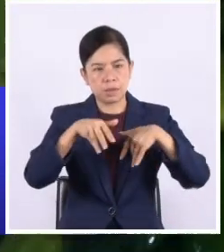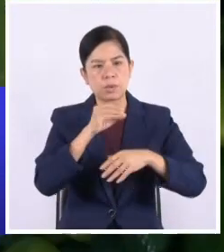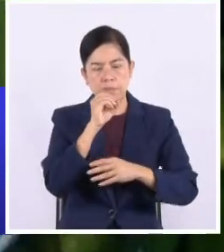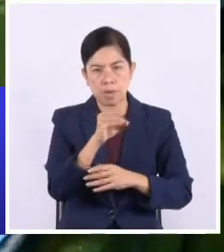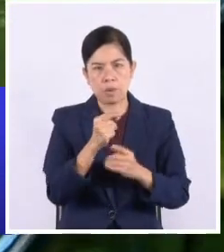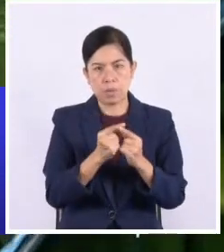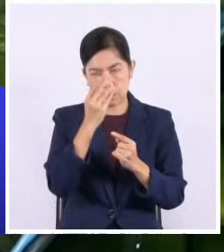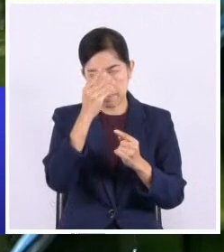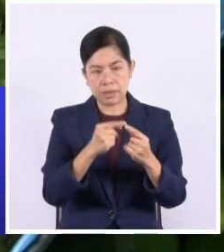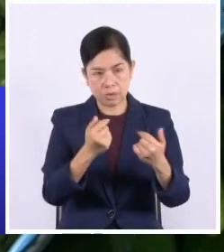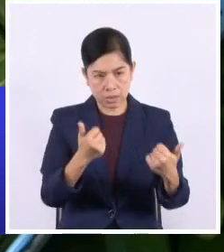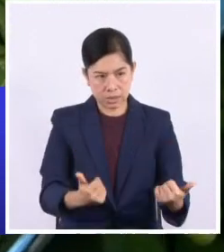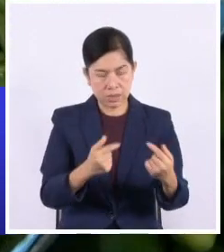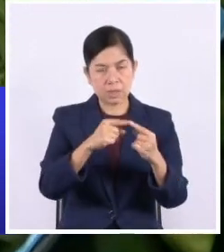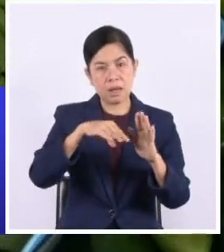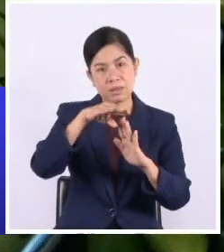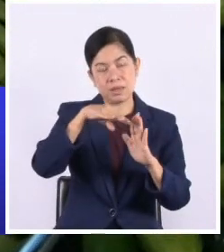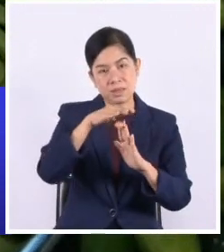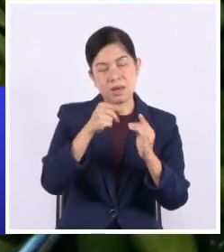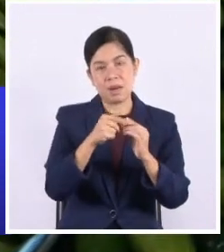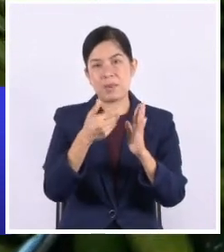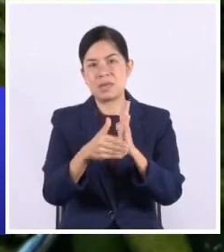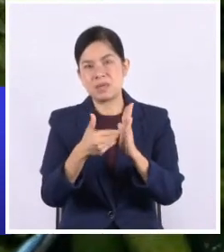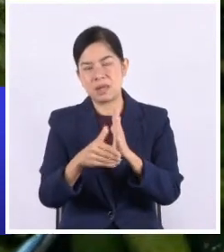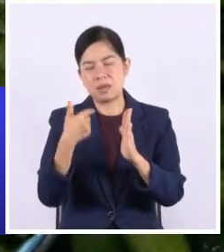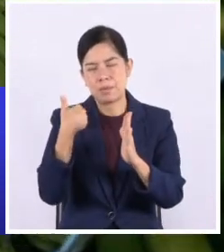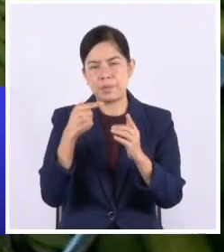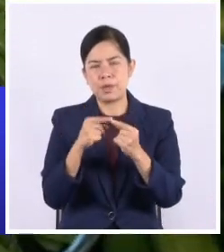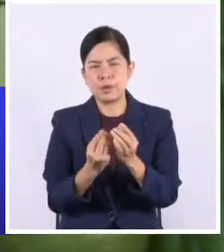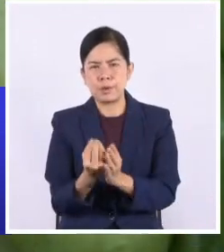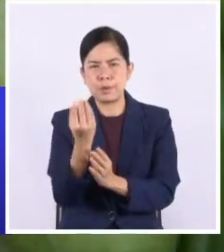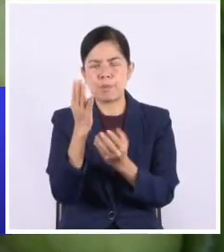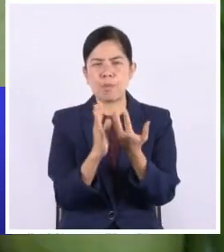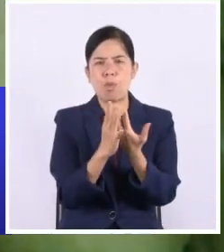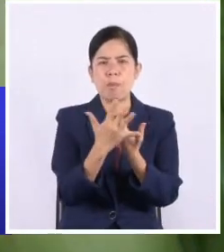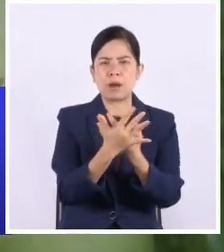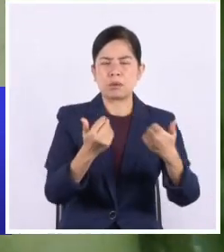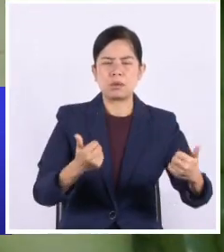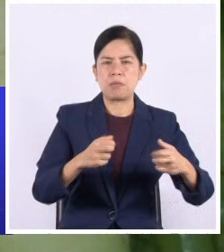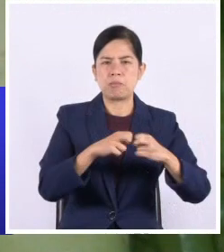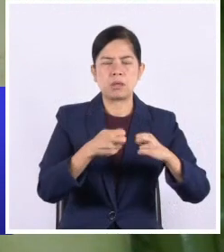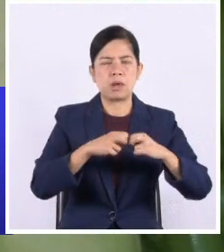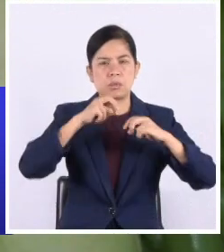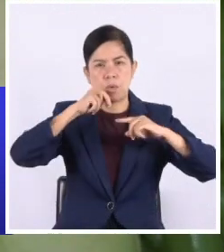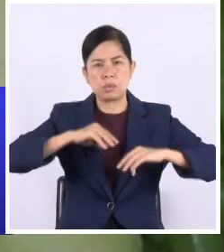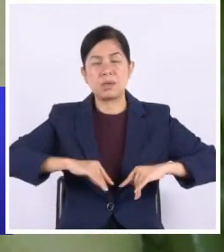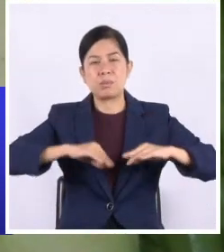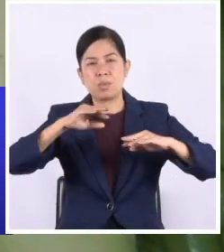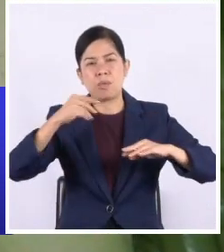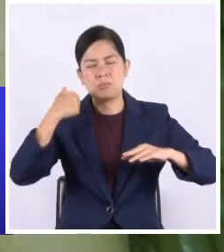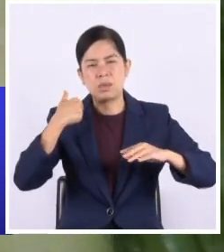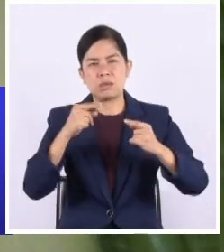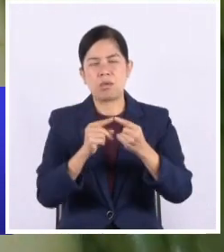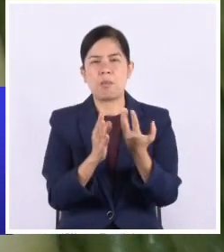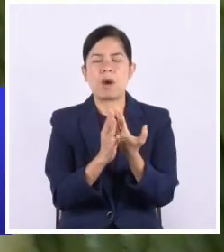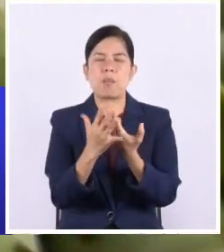เหนือทางอีสานเนี่ยที่เป็นแหล่งปลูกผักรวมทั้งพรรคกลางตอนบนเนี่ยน้ำมันน้ำท่วมมันก็เลยทำให้ผลผลิตไม่มี